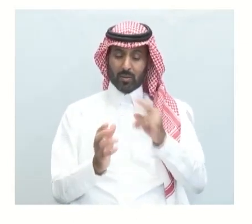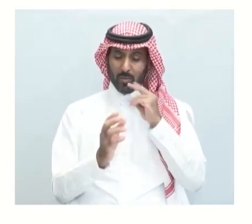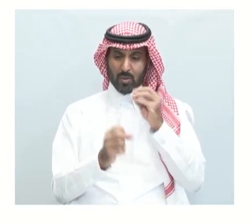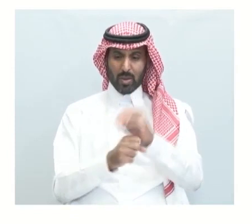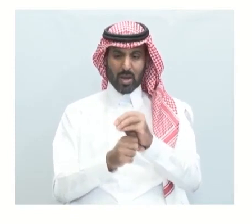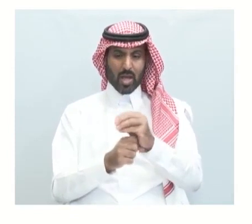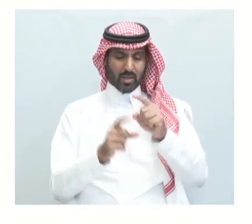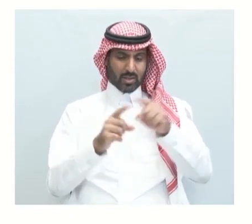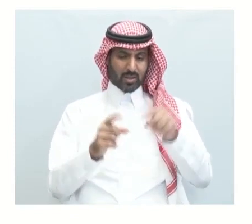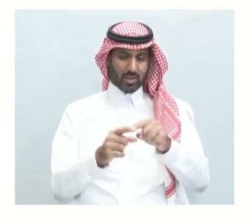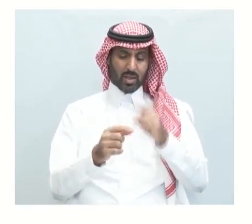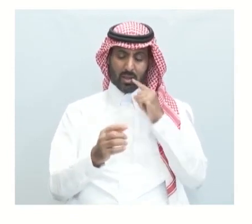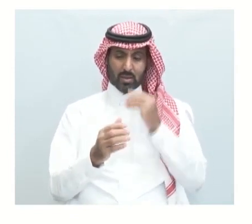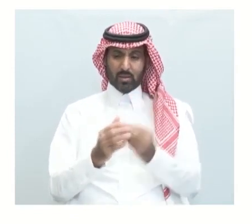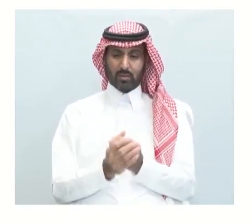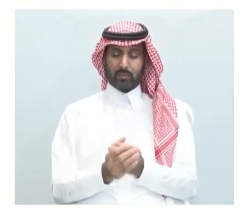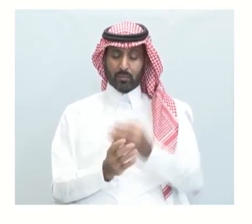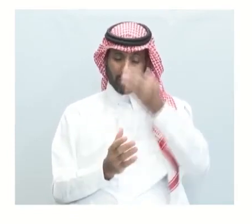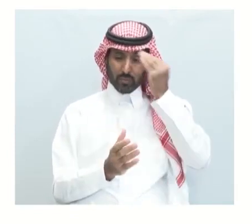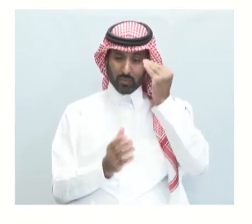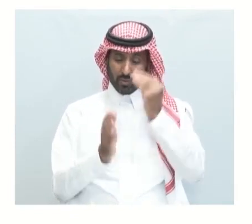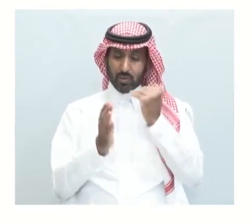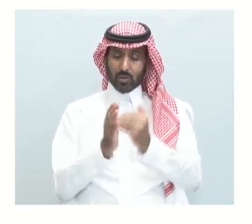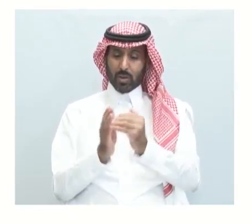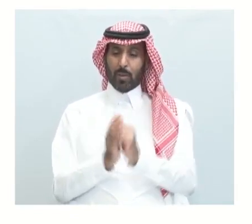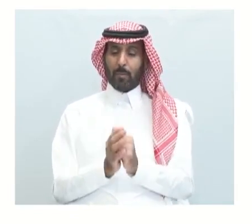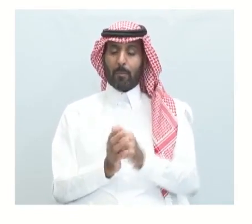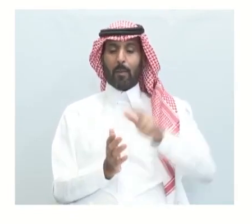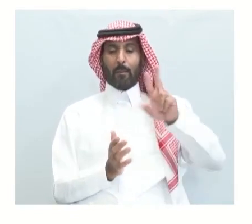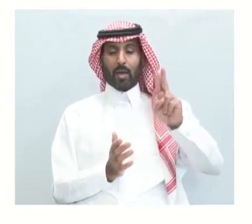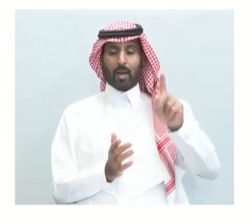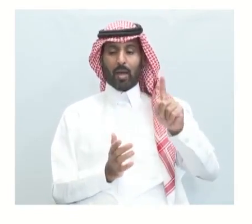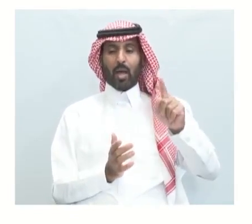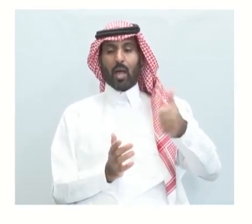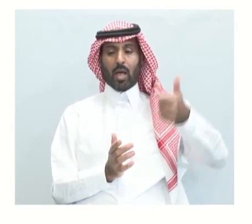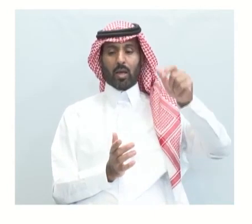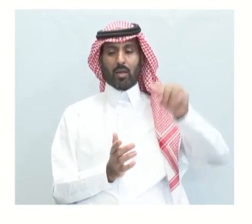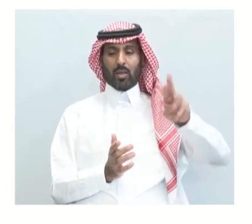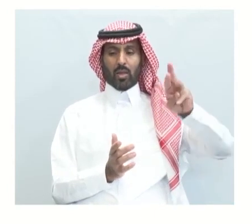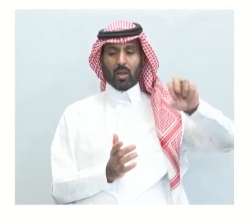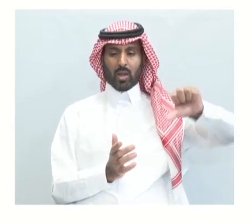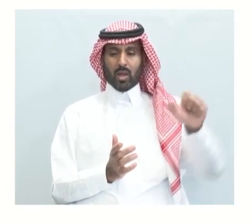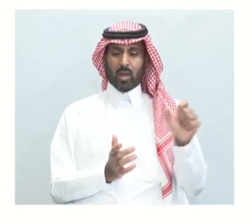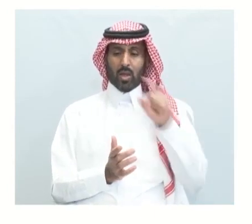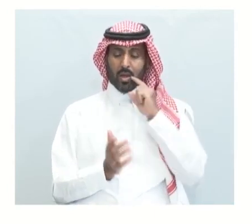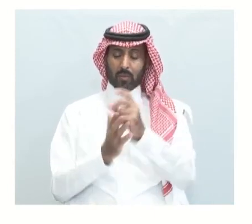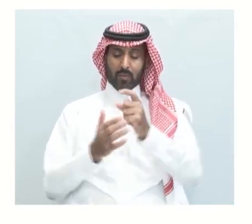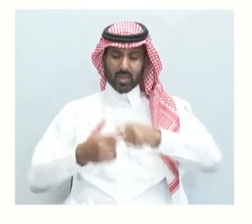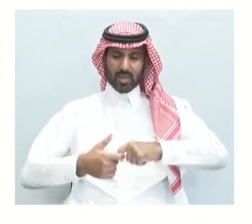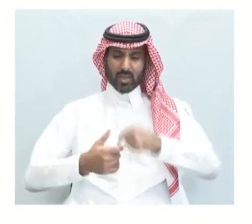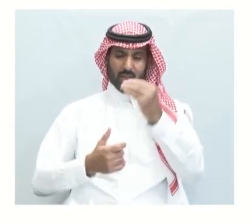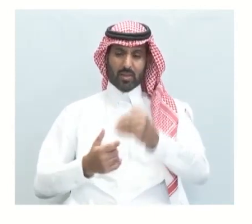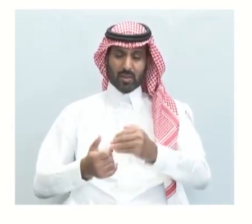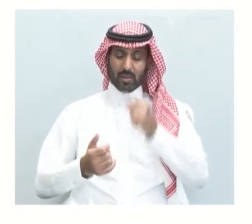البيانات لانشاء قائمه مترابطه استخدام فئات البايثون في المثال الموضح بالشكل ادناه ستنشئ قائمه مترابطه